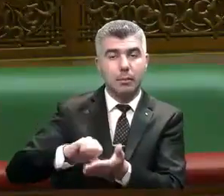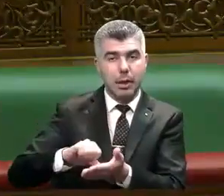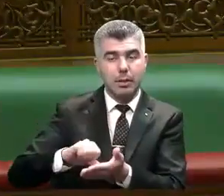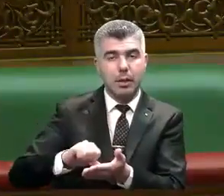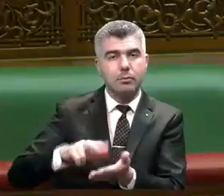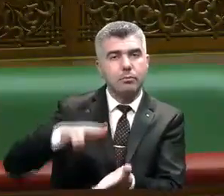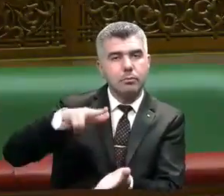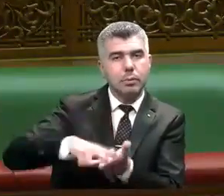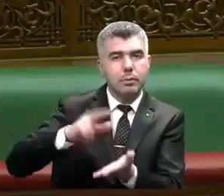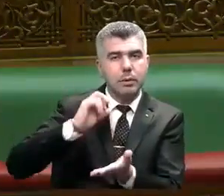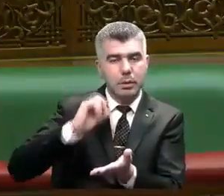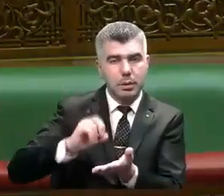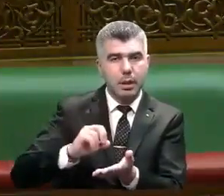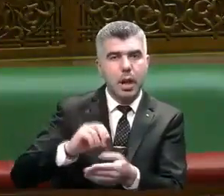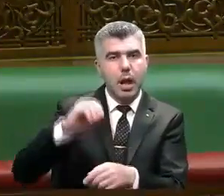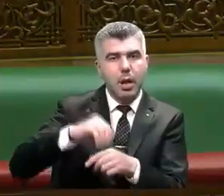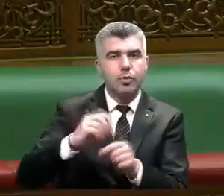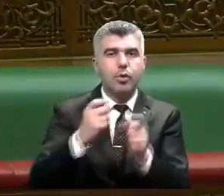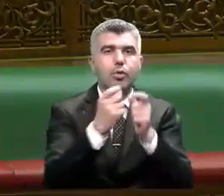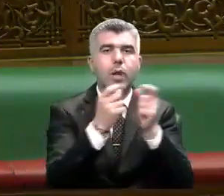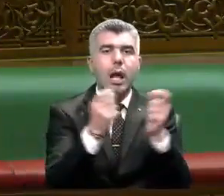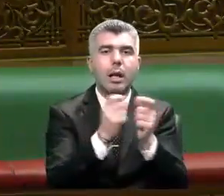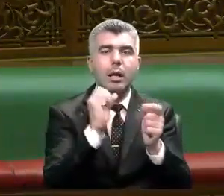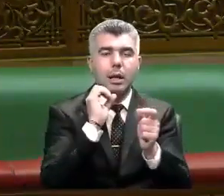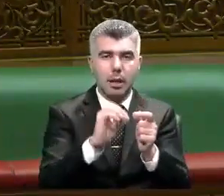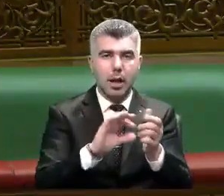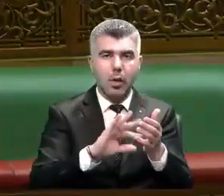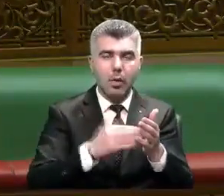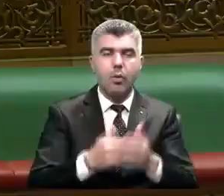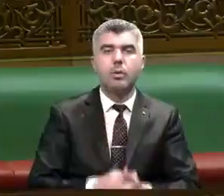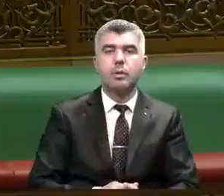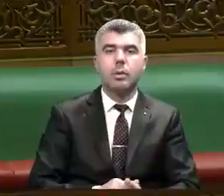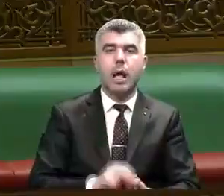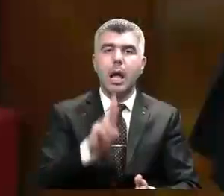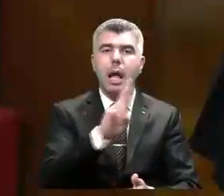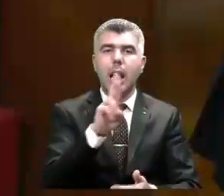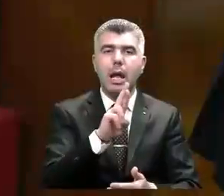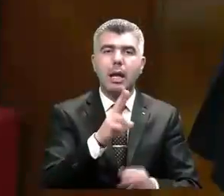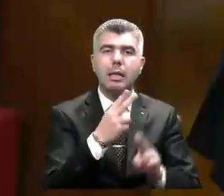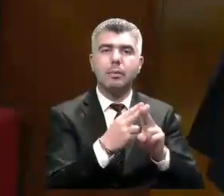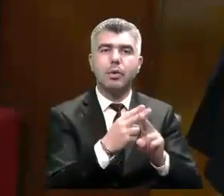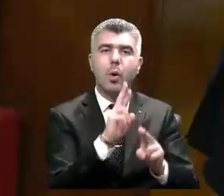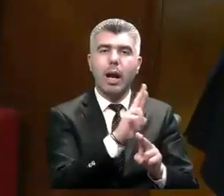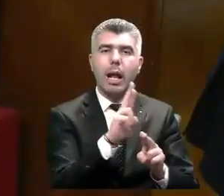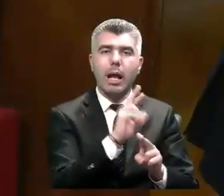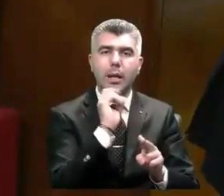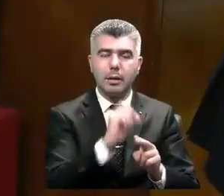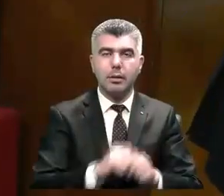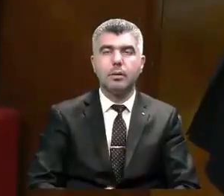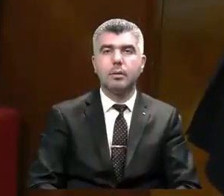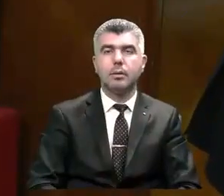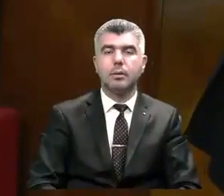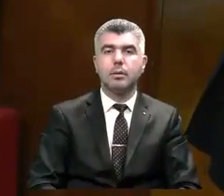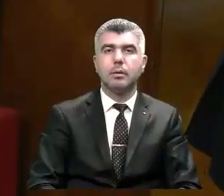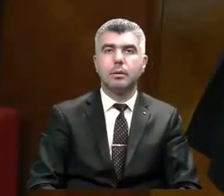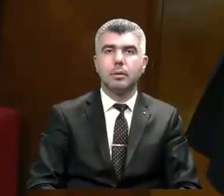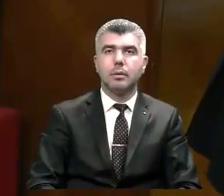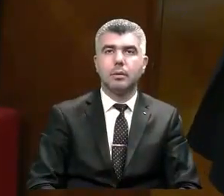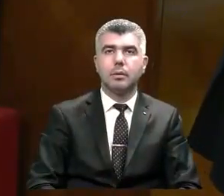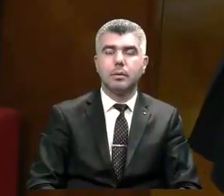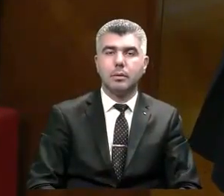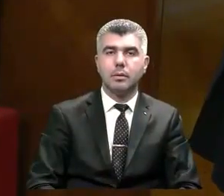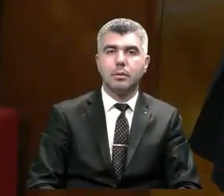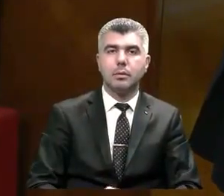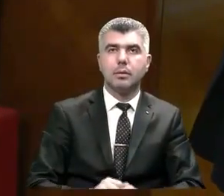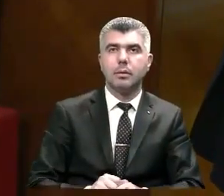رخصنا لشركه دوليه غايانير اللي هي اكبر شركه اليوم اللي يعني توفر